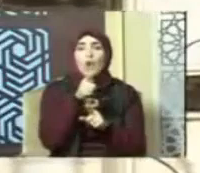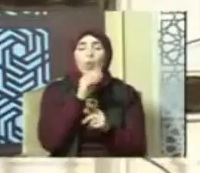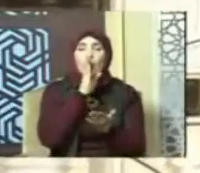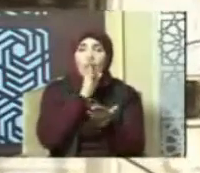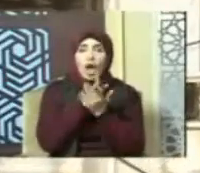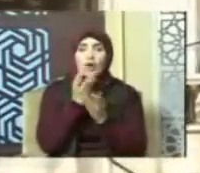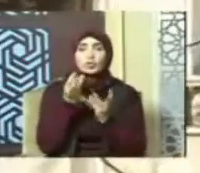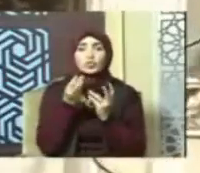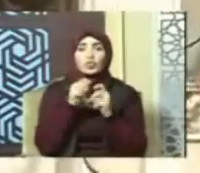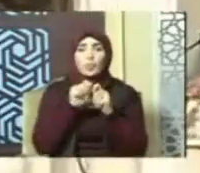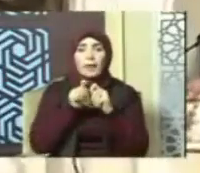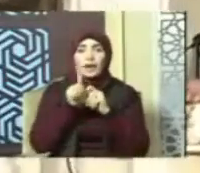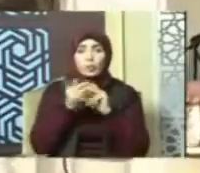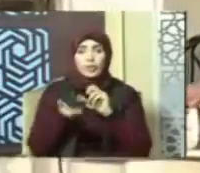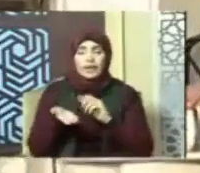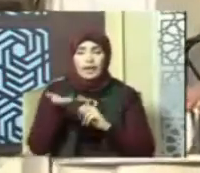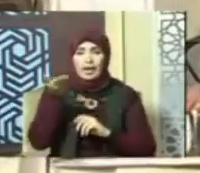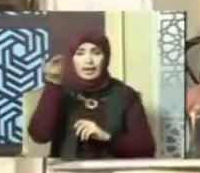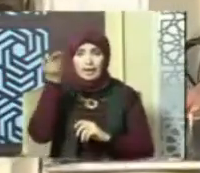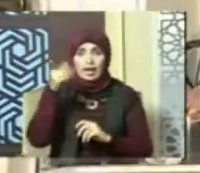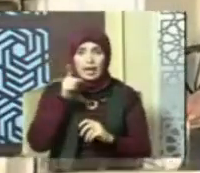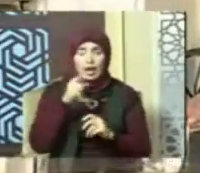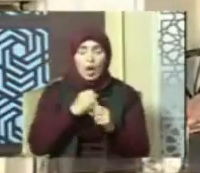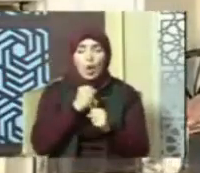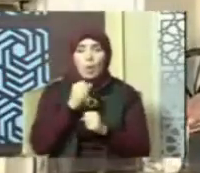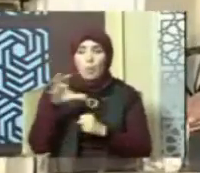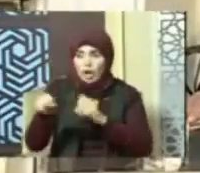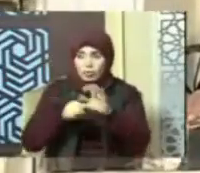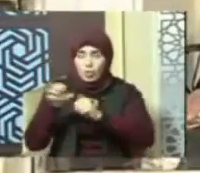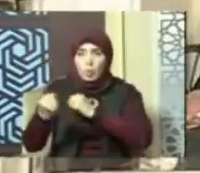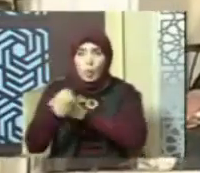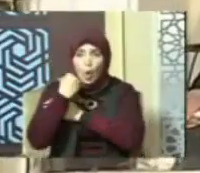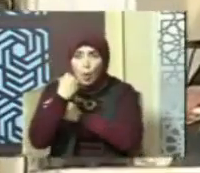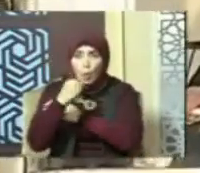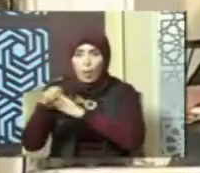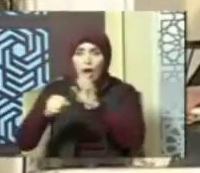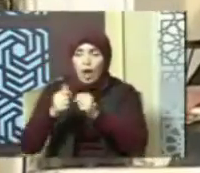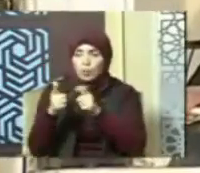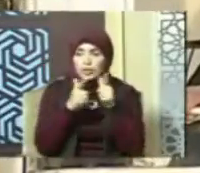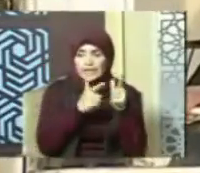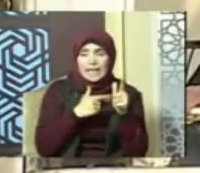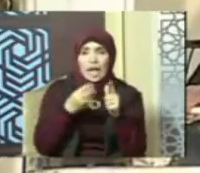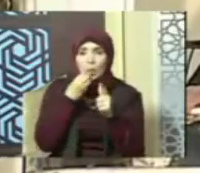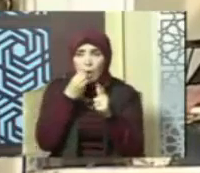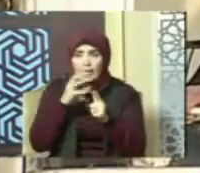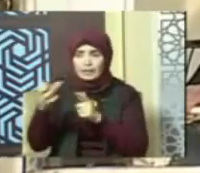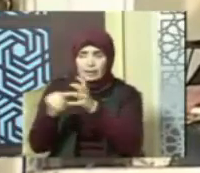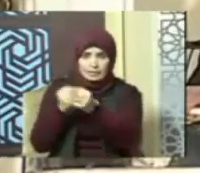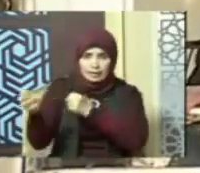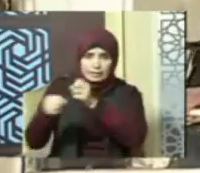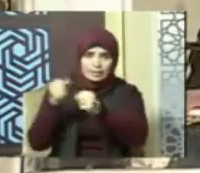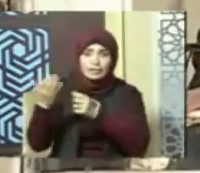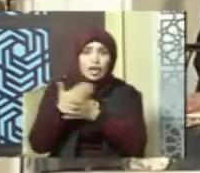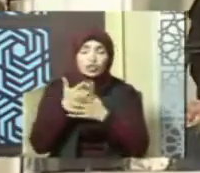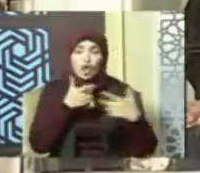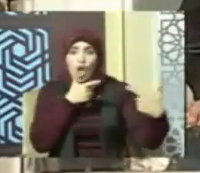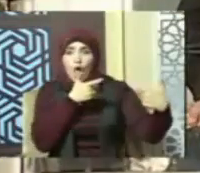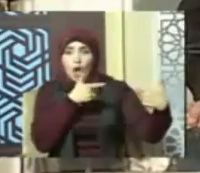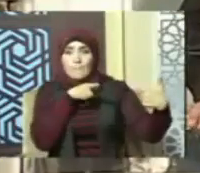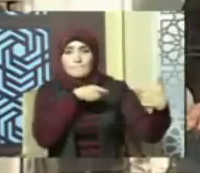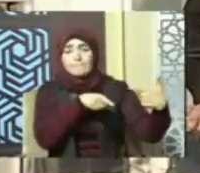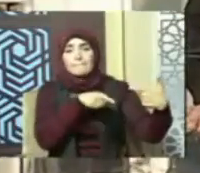الحق سبحانه وأعدوا لهم ما استطعتم من قوة. وما